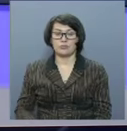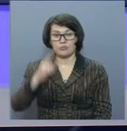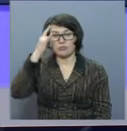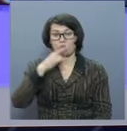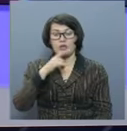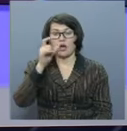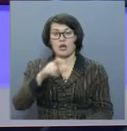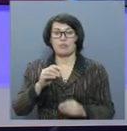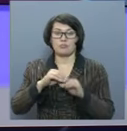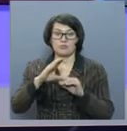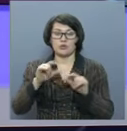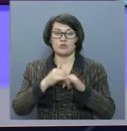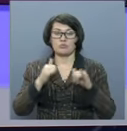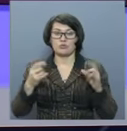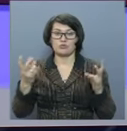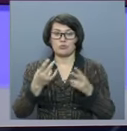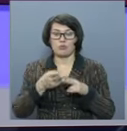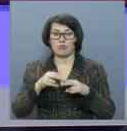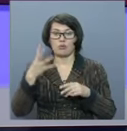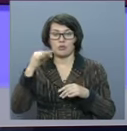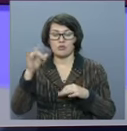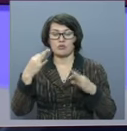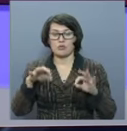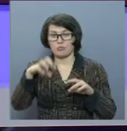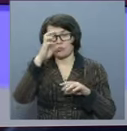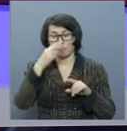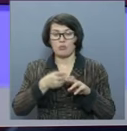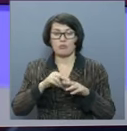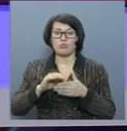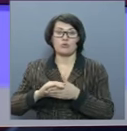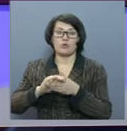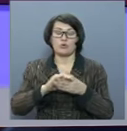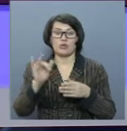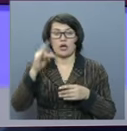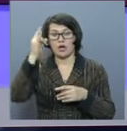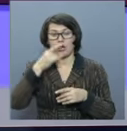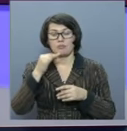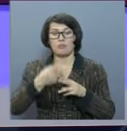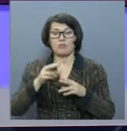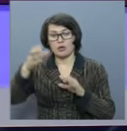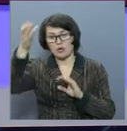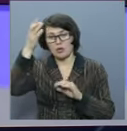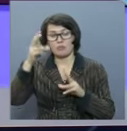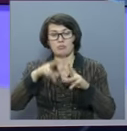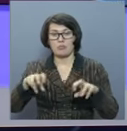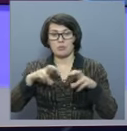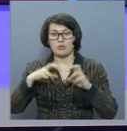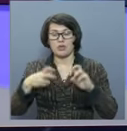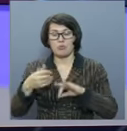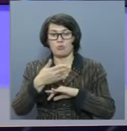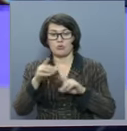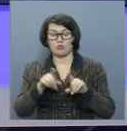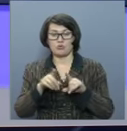Қазақстанда адам капиталын дамыту қажет. Бүгін Алматыда тәуелсіз мемлекеттер достастығымен қазақстандық ғалымдардың талқылаған мәселесі